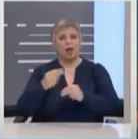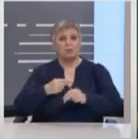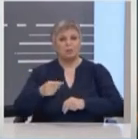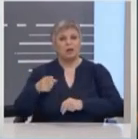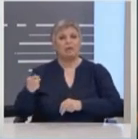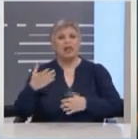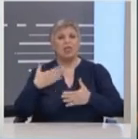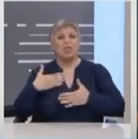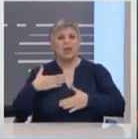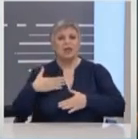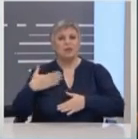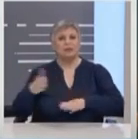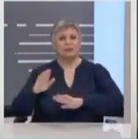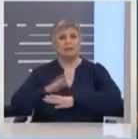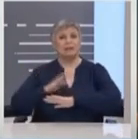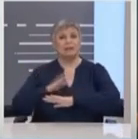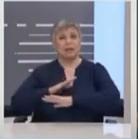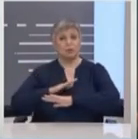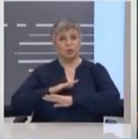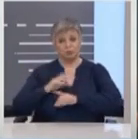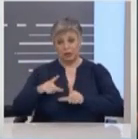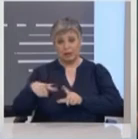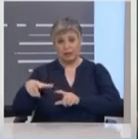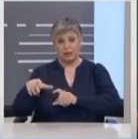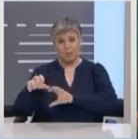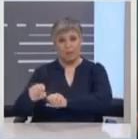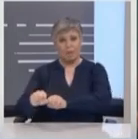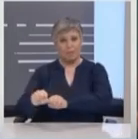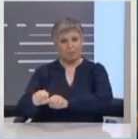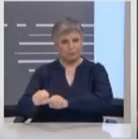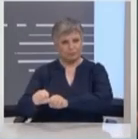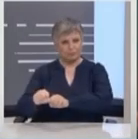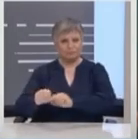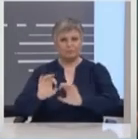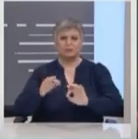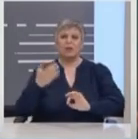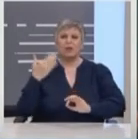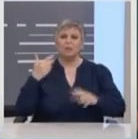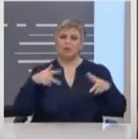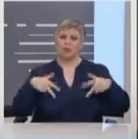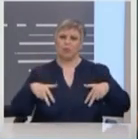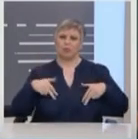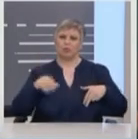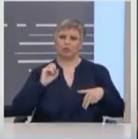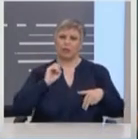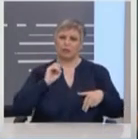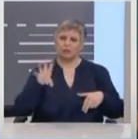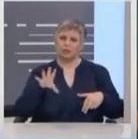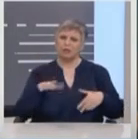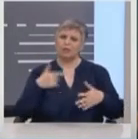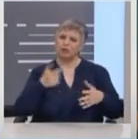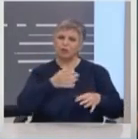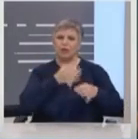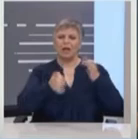του Ατίλα στην περιοχή. Βεβαίως, τα όσα είπε προηγουμένως ο κύριος Υπουργός, ο κύριος Κοντζιάς, έχουμε κάποιες